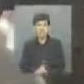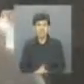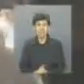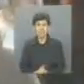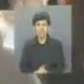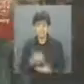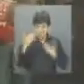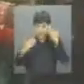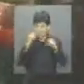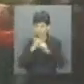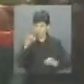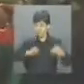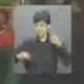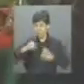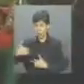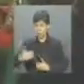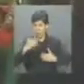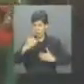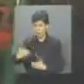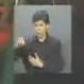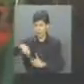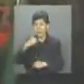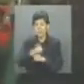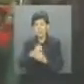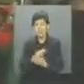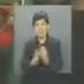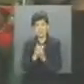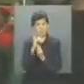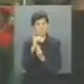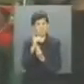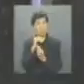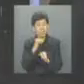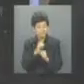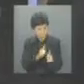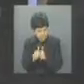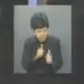รมการแสดงเต้นวอลฟ์แฟลชม็อบมีขึ้น1สัปดาห์ก่อนหน้าการแข่งขันเต้น